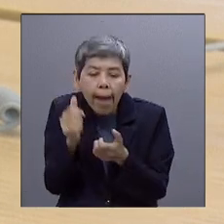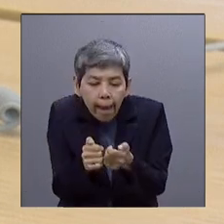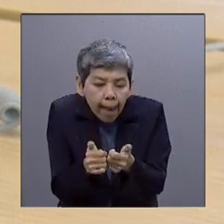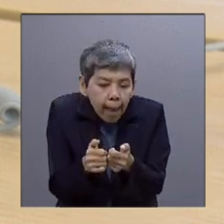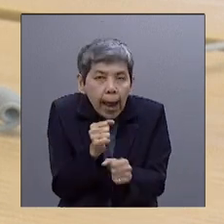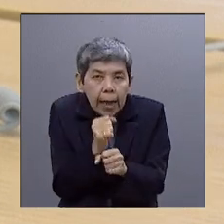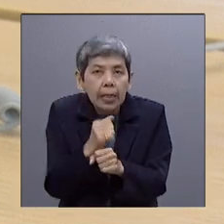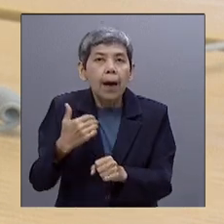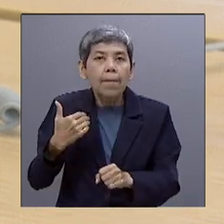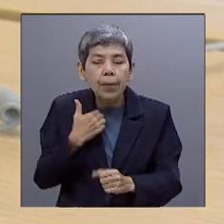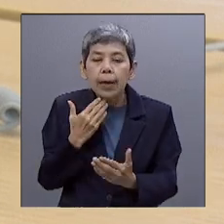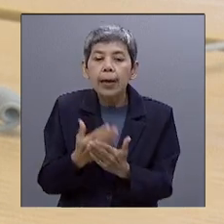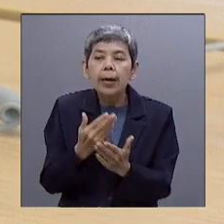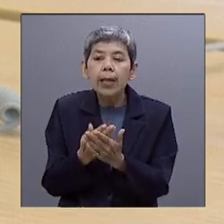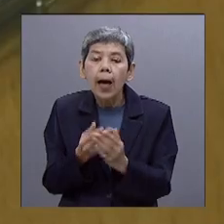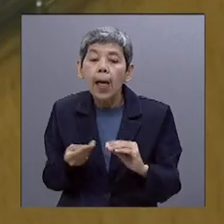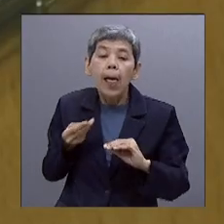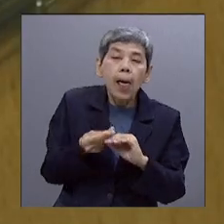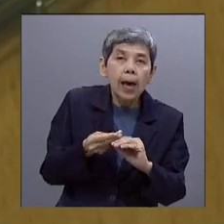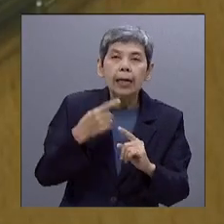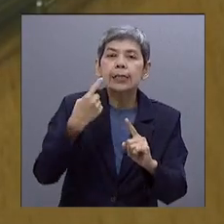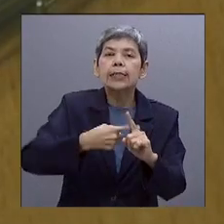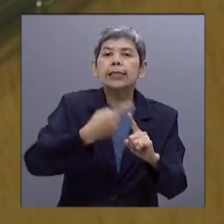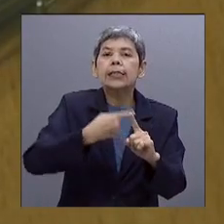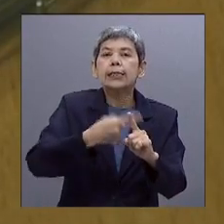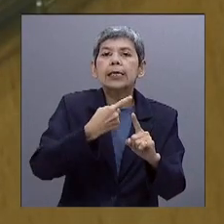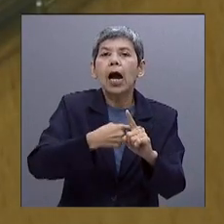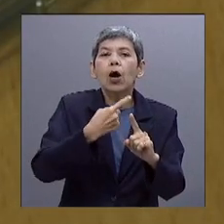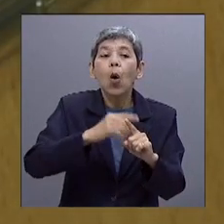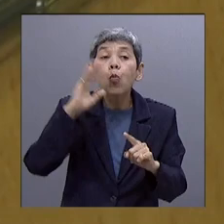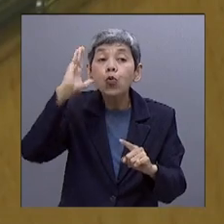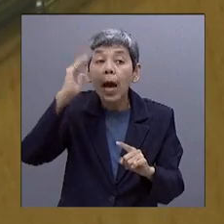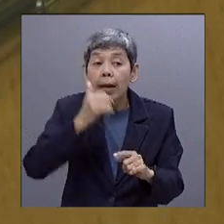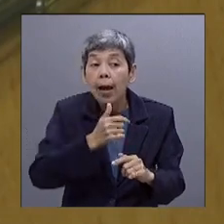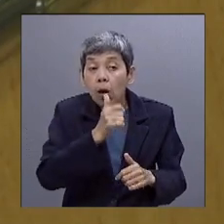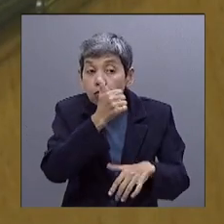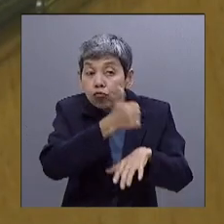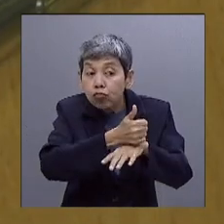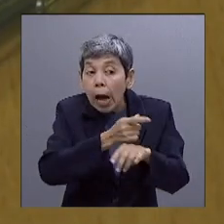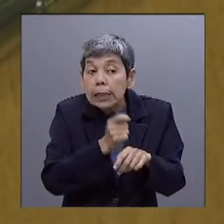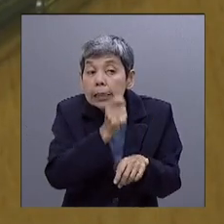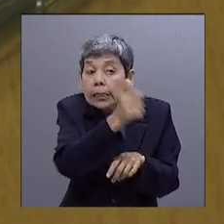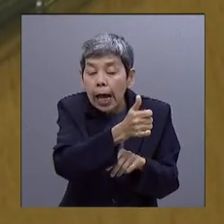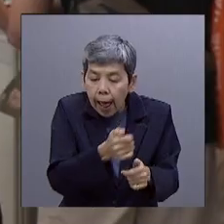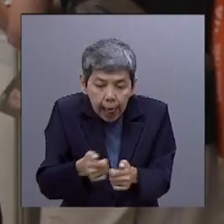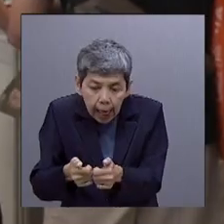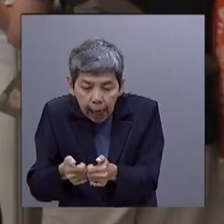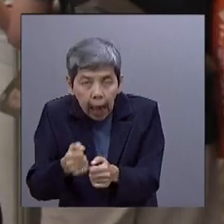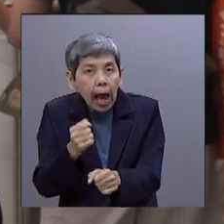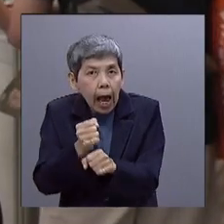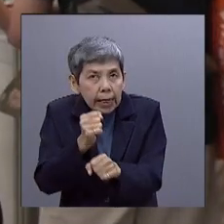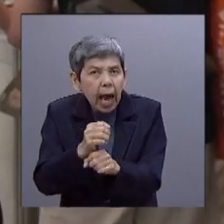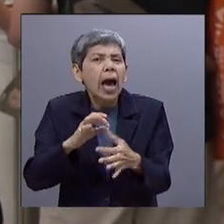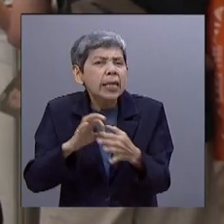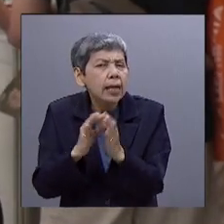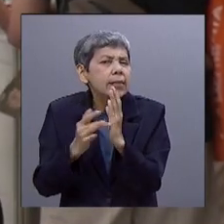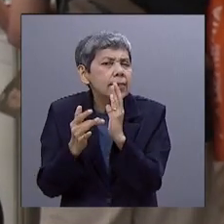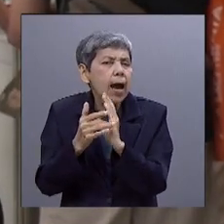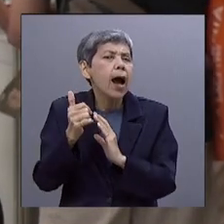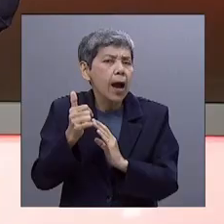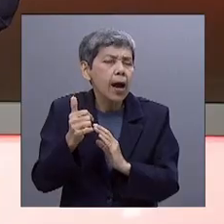หรืออาจจะจ่ายเงินเพื่อไปเช่าบัญชีของผู้ใหญ่คนอื่นๆเพื่อใช้เล่นเกมและเข้าถึงอินเทอร์เน็ต